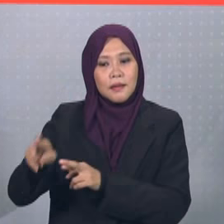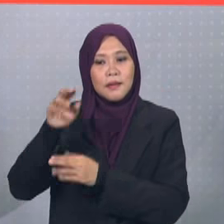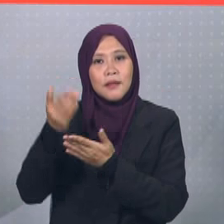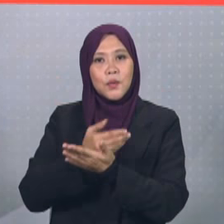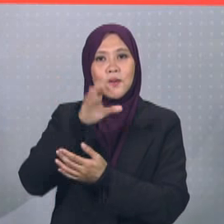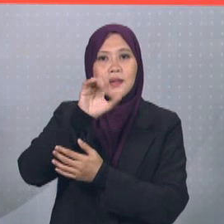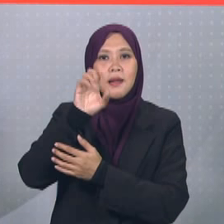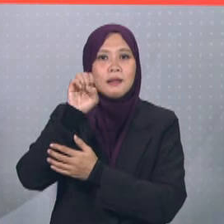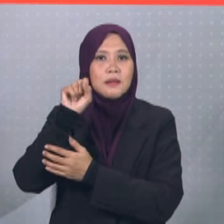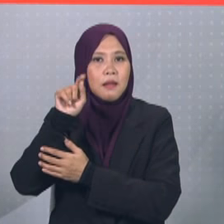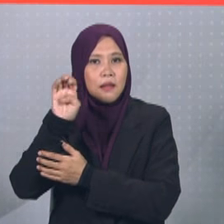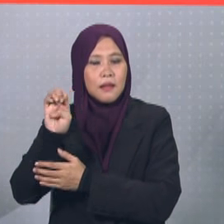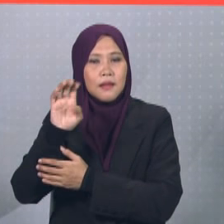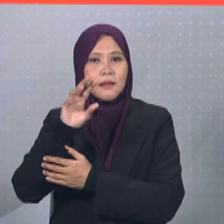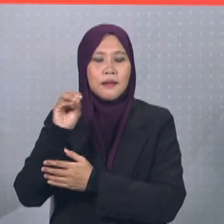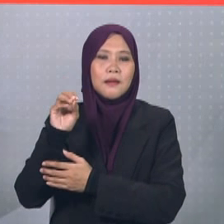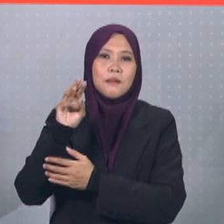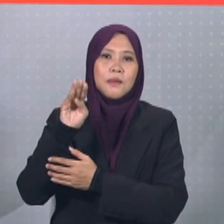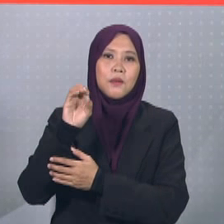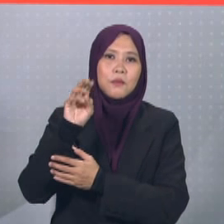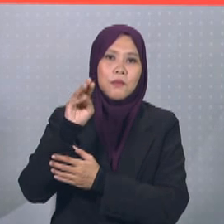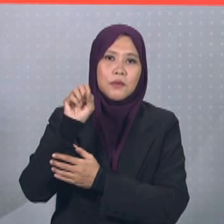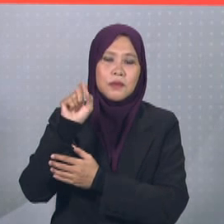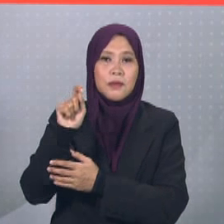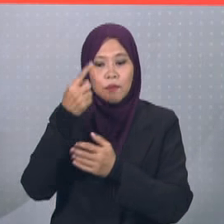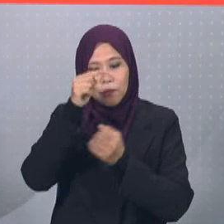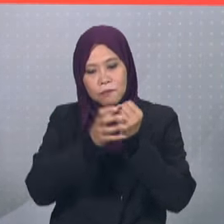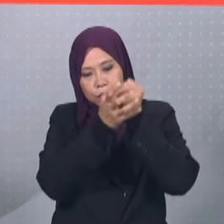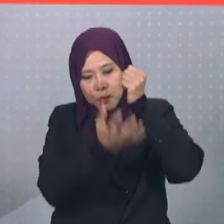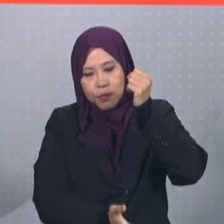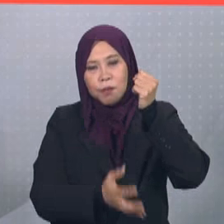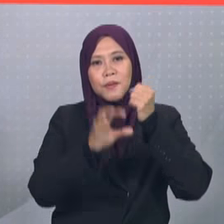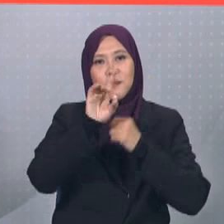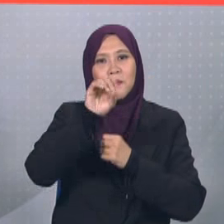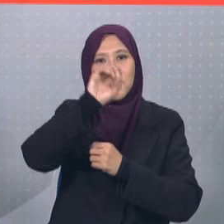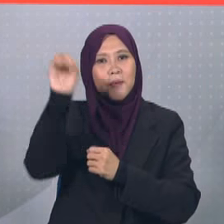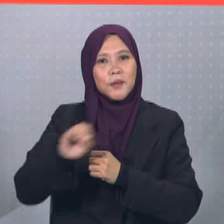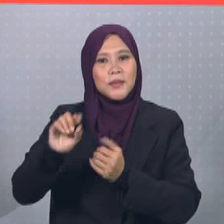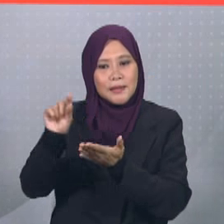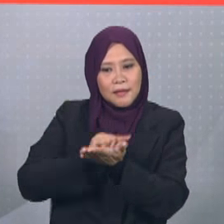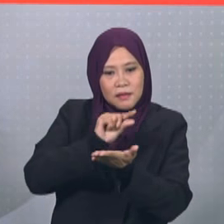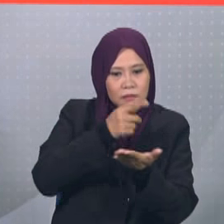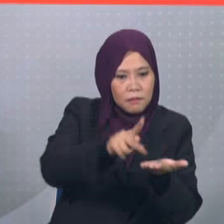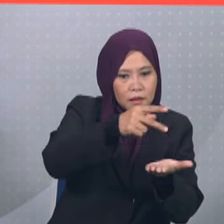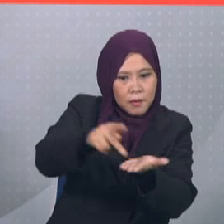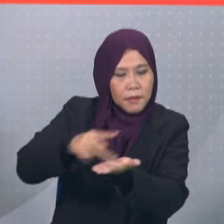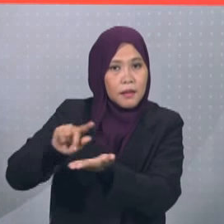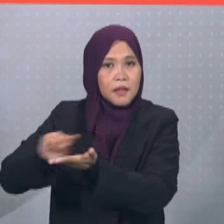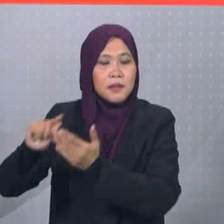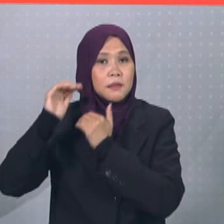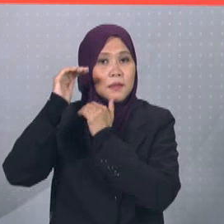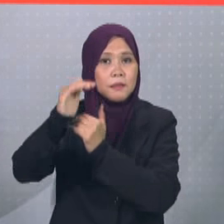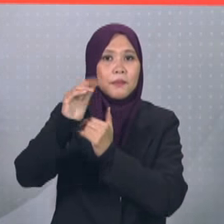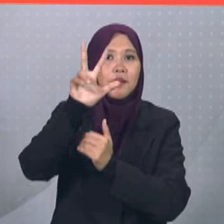Newcastle, Norwich dan Bournemouth untuk menggunakan tabung bagi membayar 80% gaji kaki tangan yang bukan pemain sehingga